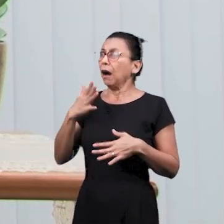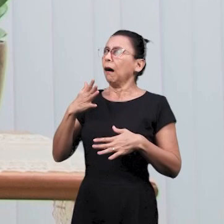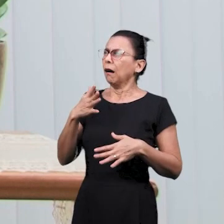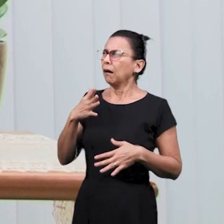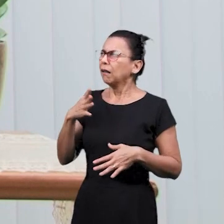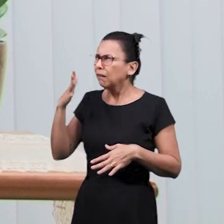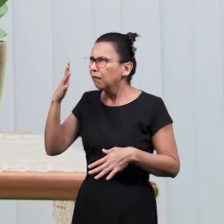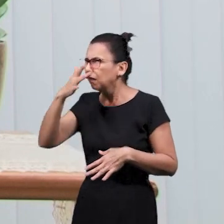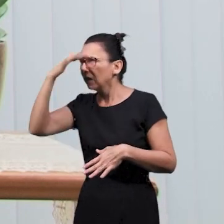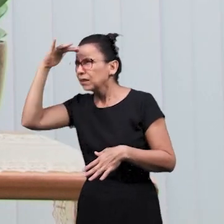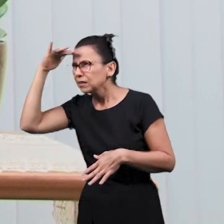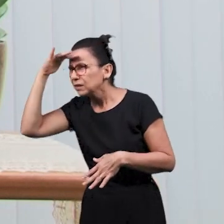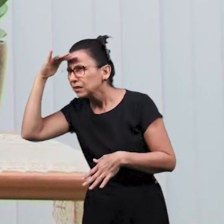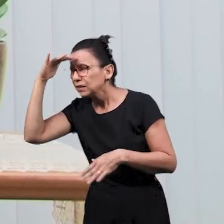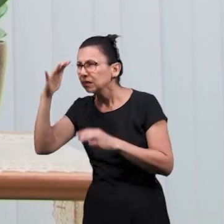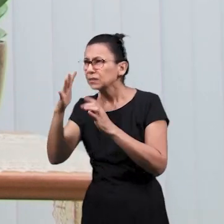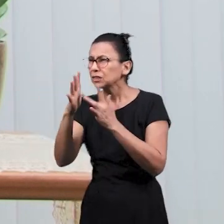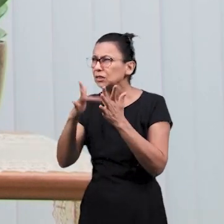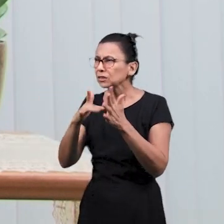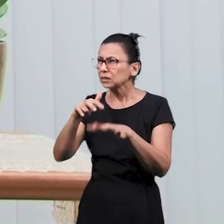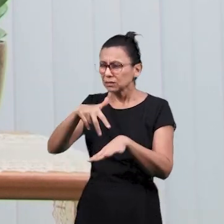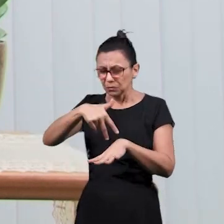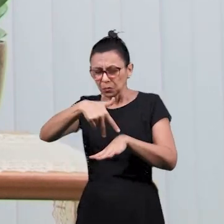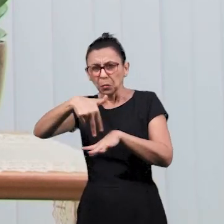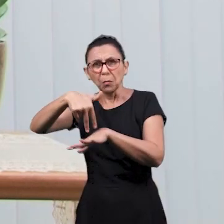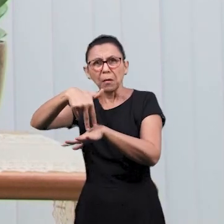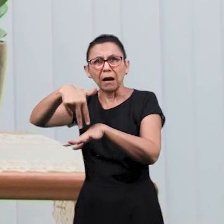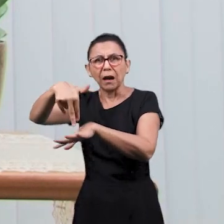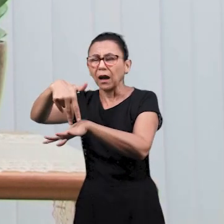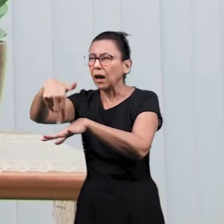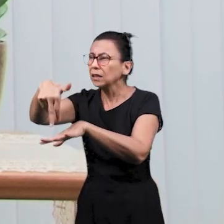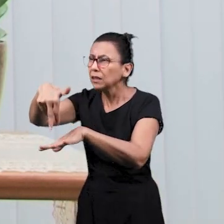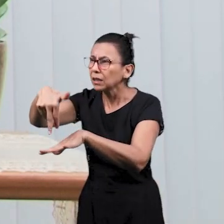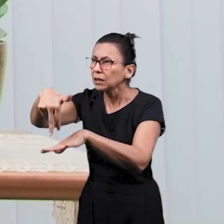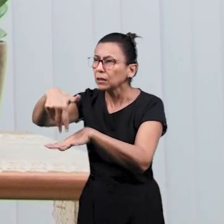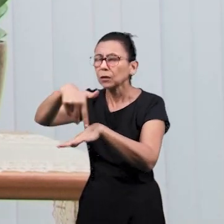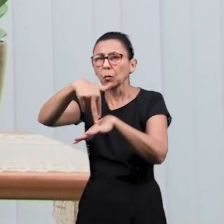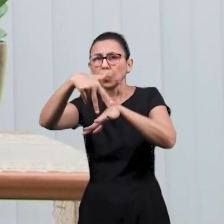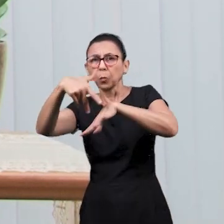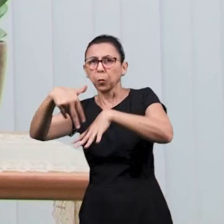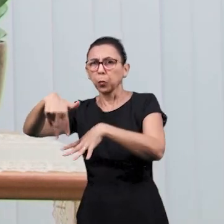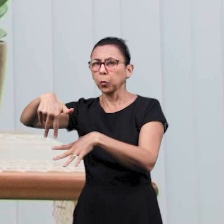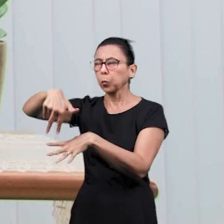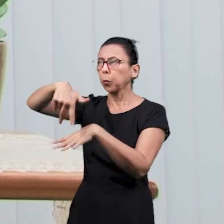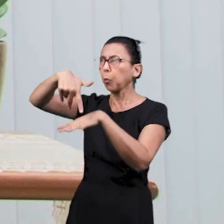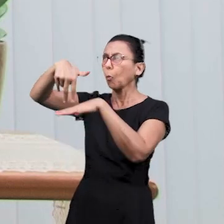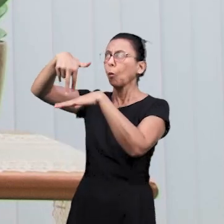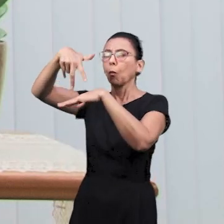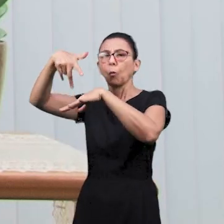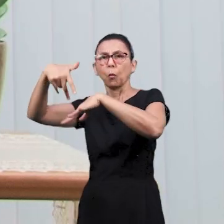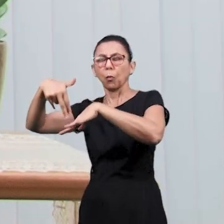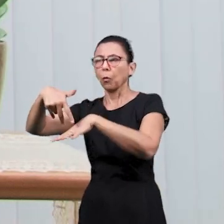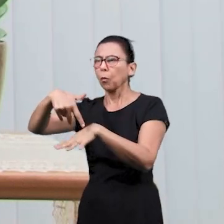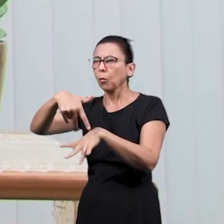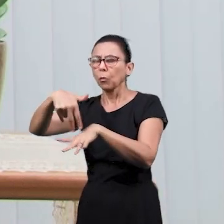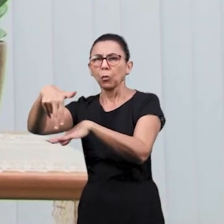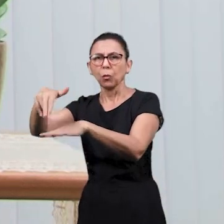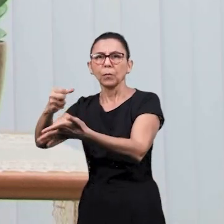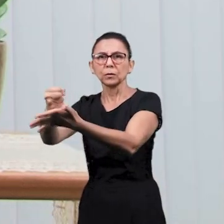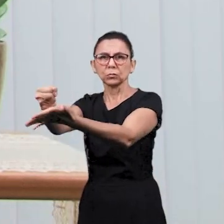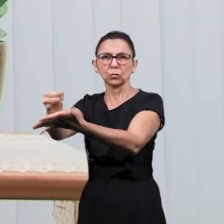ним по волнам. Они думали, что это призрак. Иисус шел сверху по волнам, по